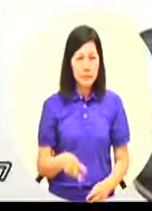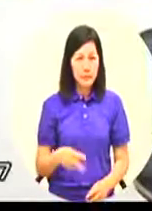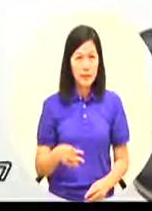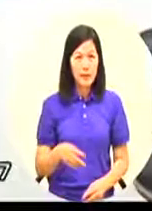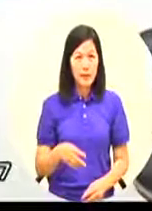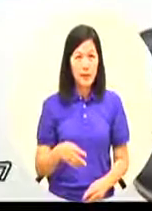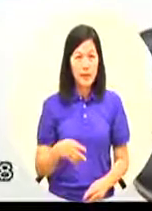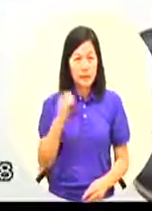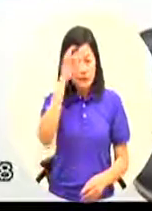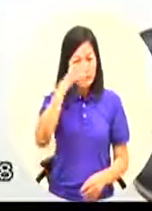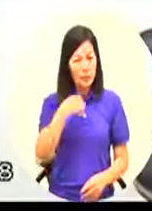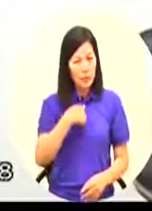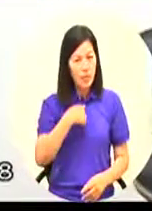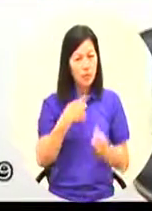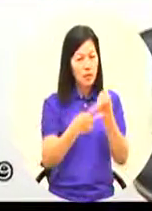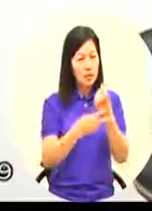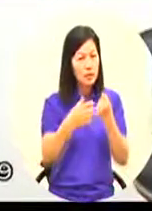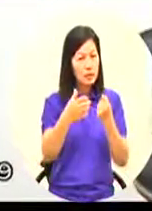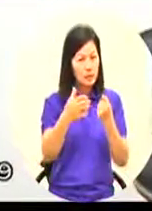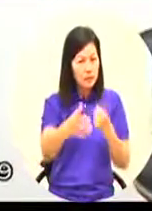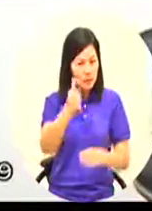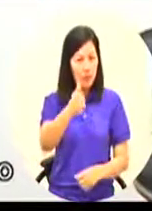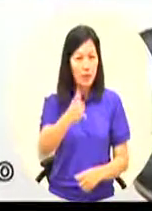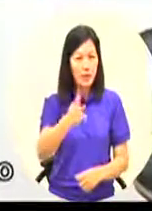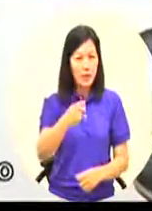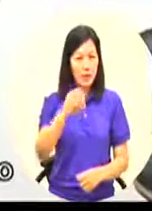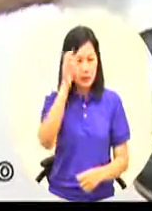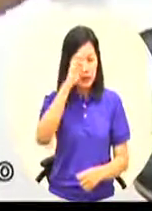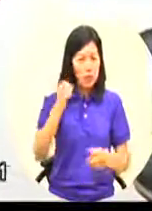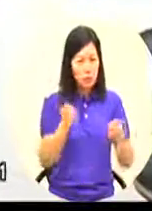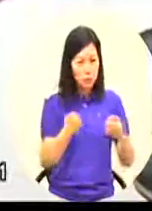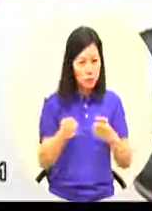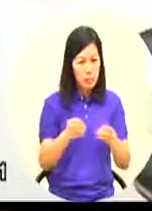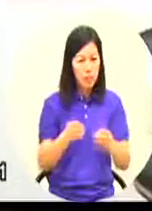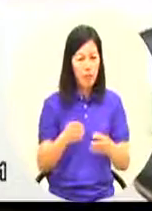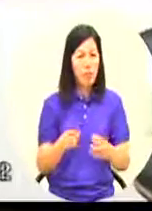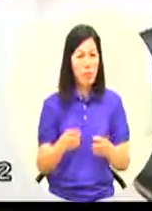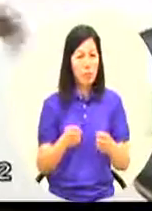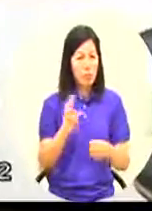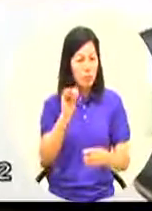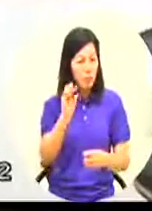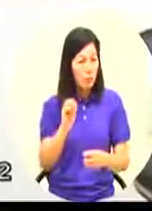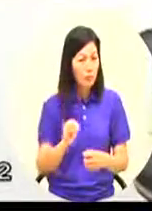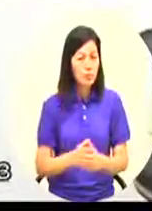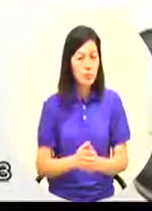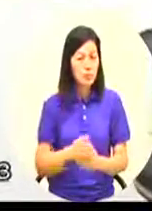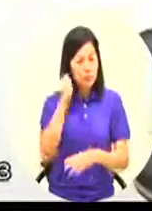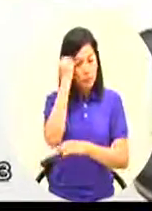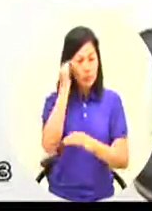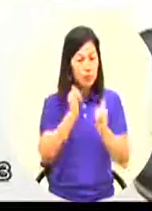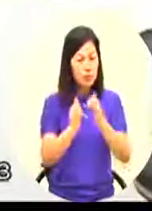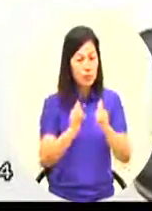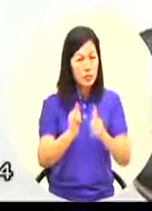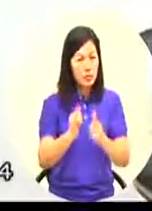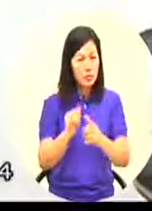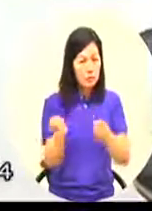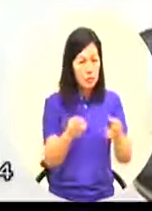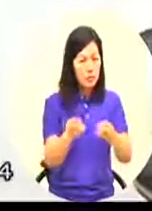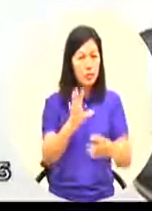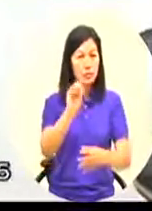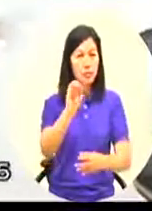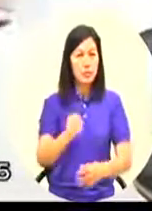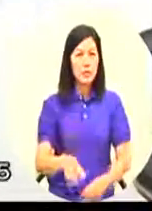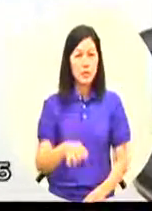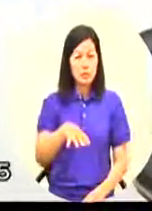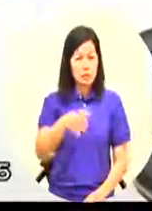我，来找里长，有没有去找过任何一个当地的居民？局长，